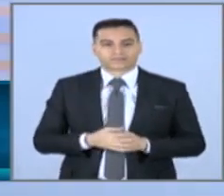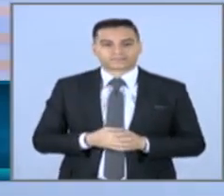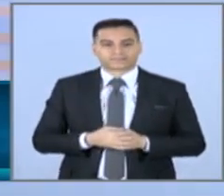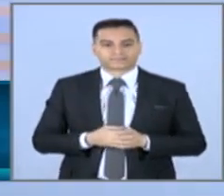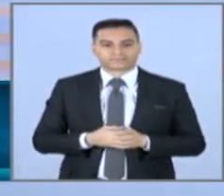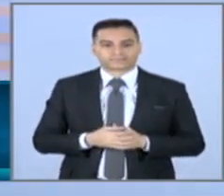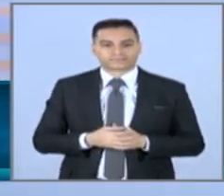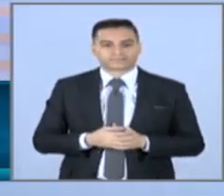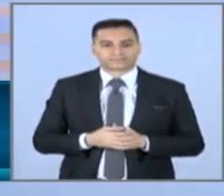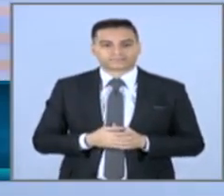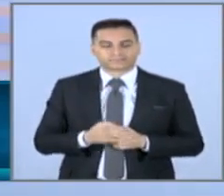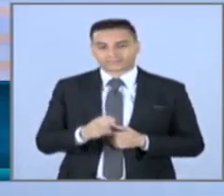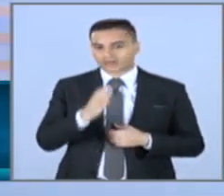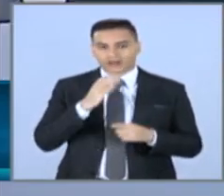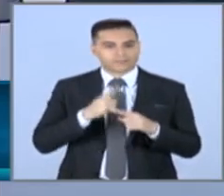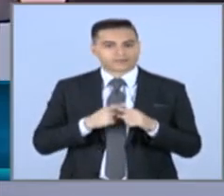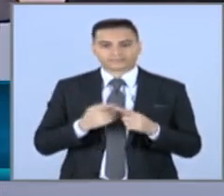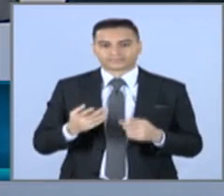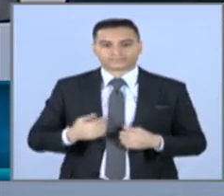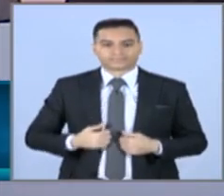فرنسا إجابة خاطئة،